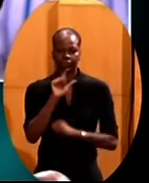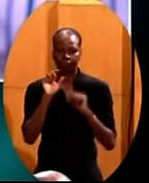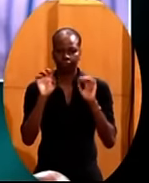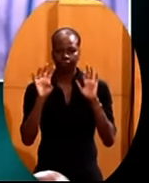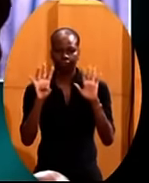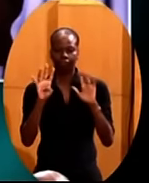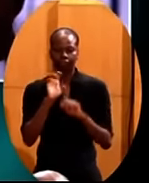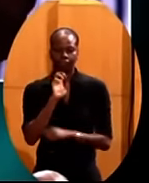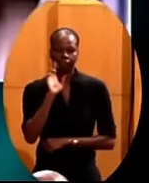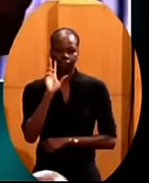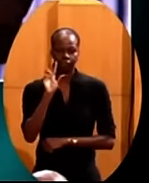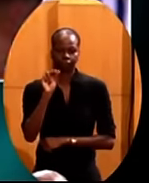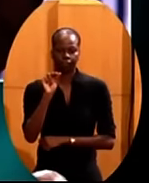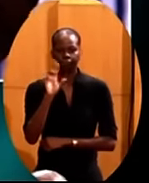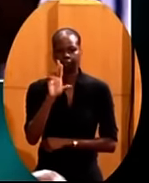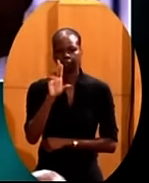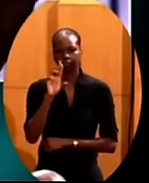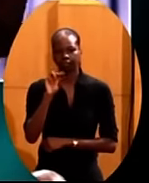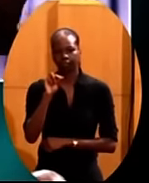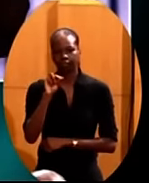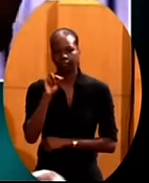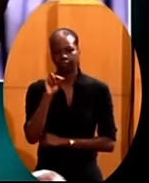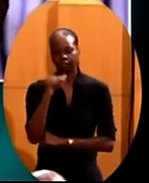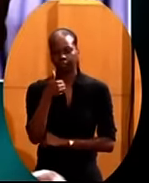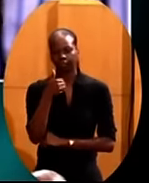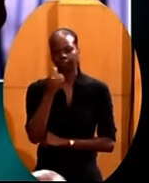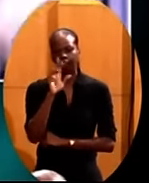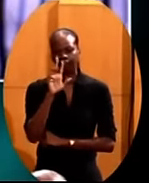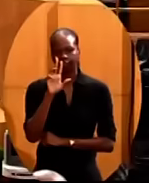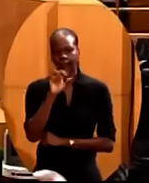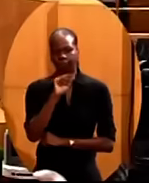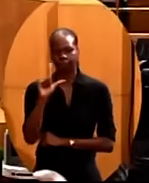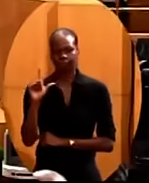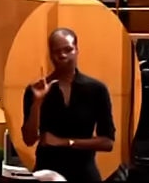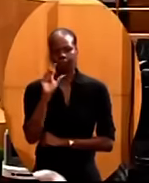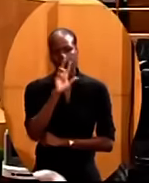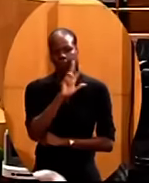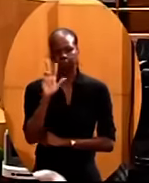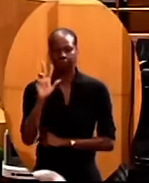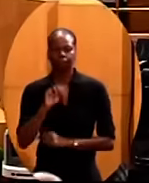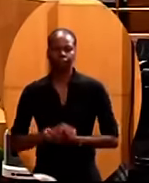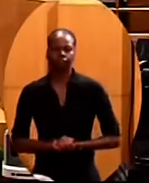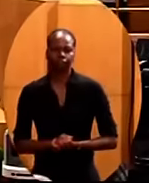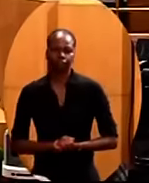27 29 30 31 32